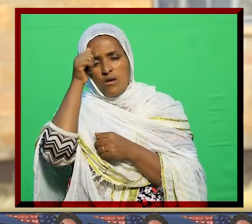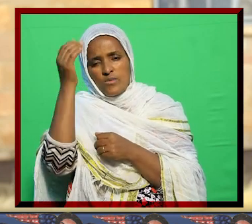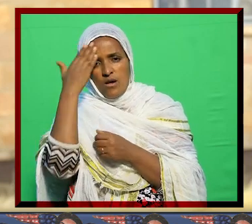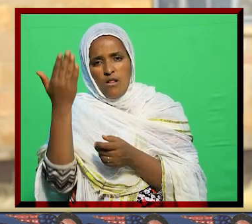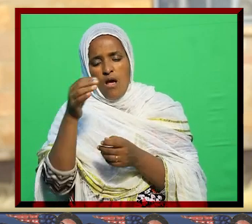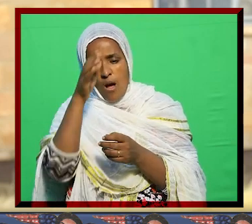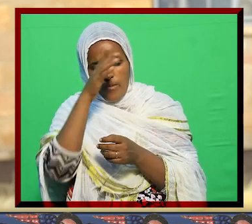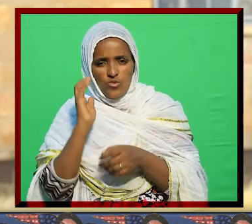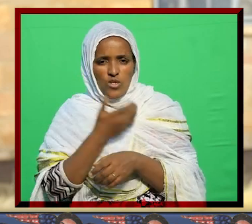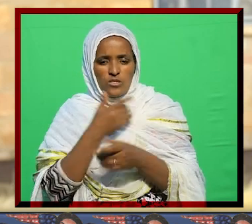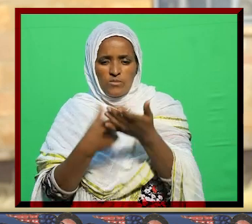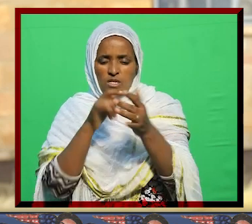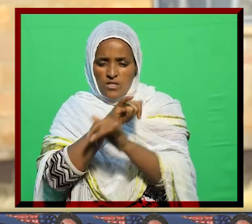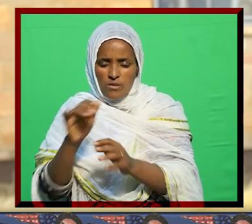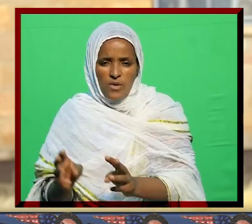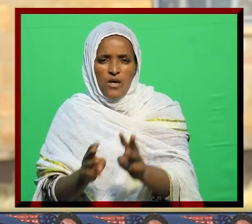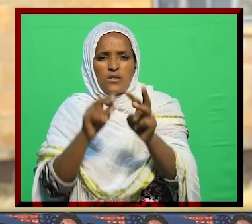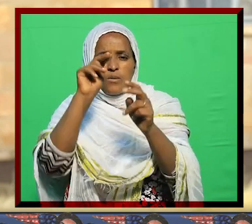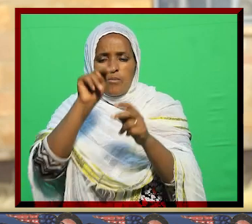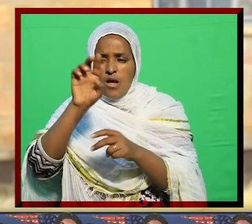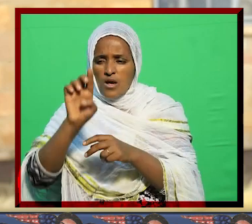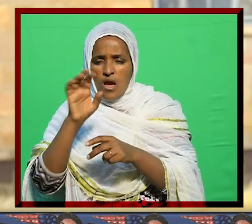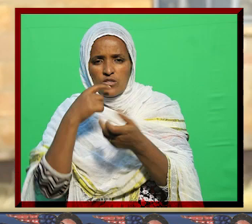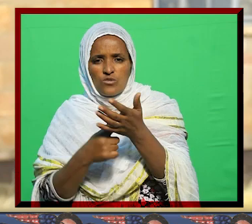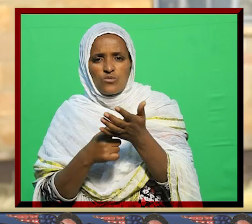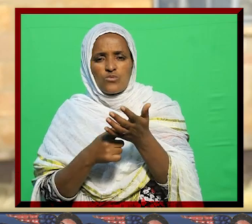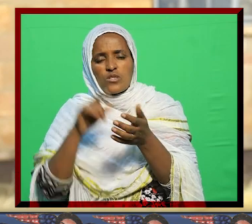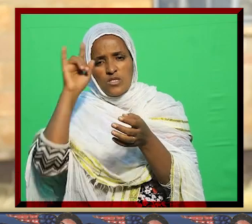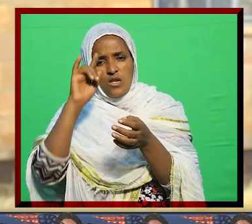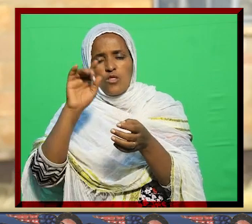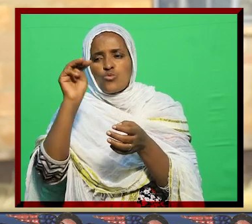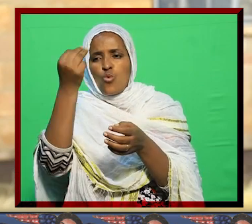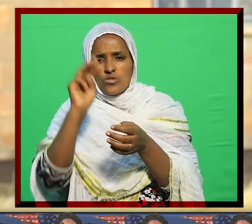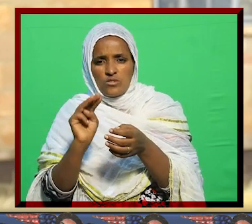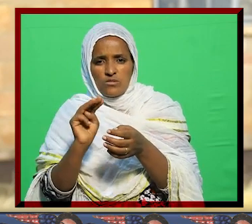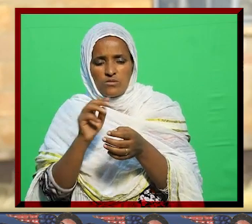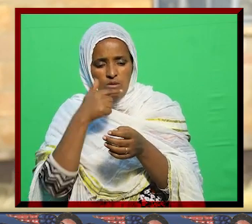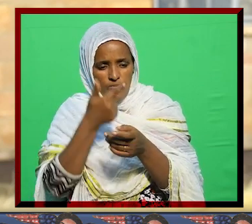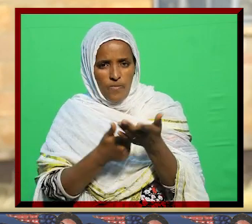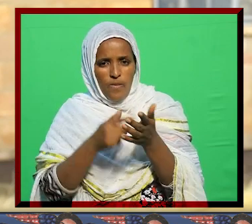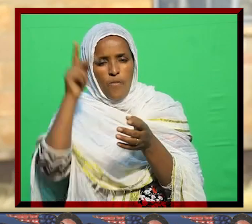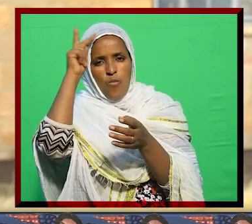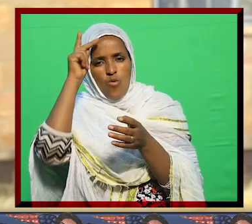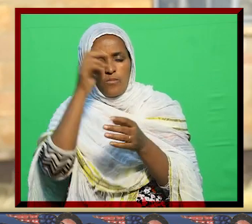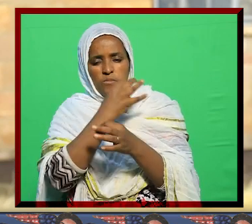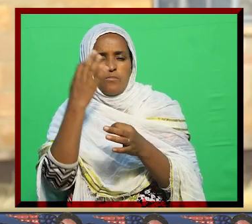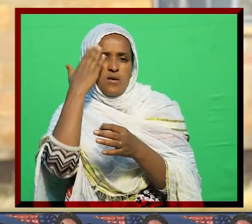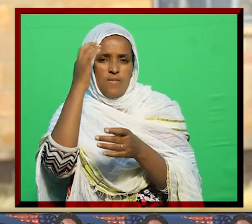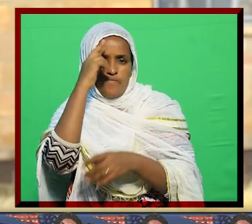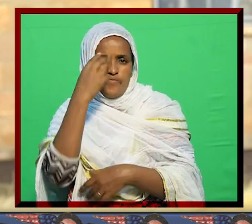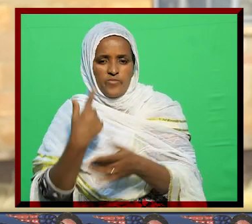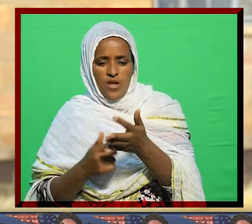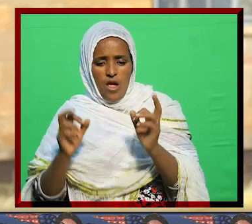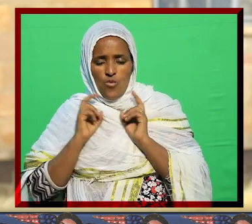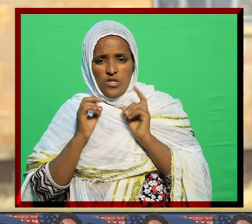ዜና አዳምን ስለሚያውቅ ነው። አባቶቻችን በዚያ መልኩ ነው። መቃርስን መቃርስ ያሰኘው ዜና እንጦንስ ስለሚያውቅ ነው። እንጦንስን እንጦንስ ያሰኘው ዜና ጳውሎስን